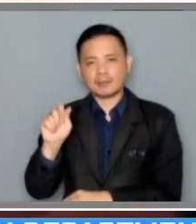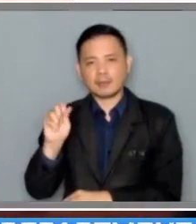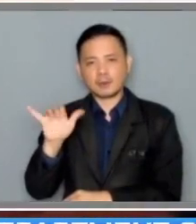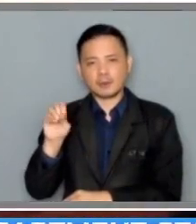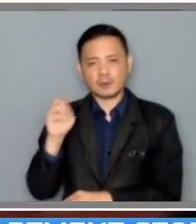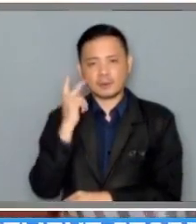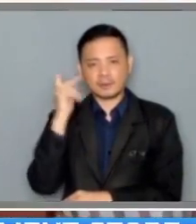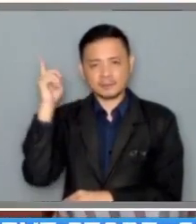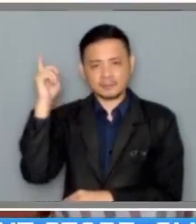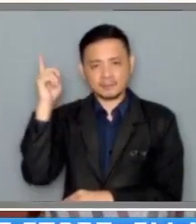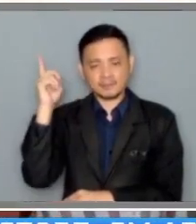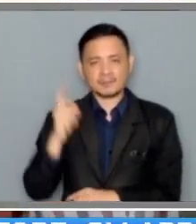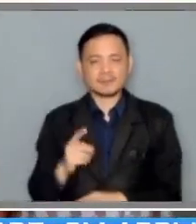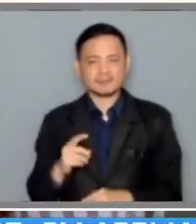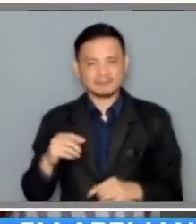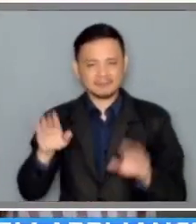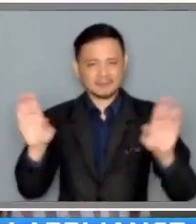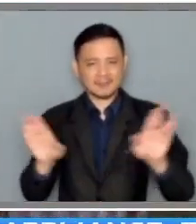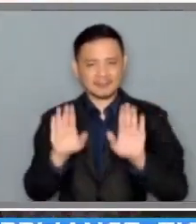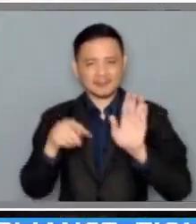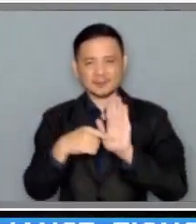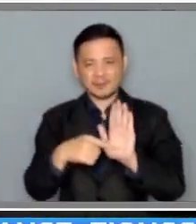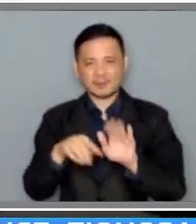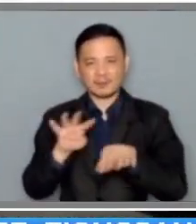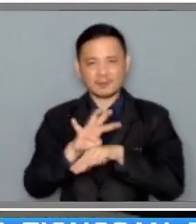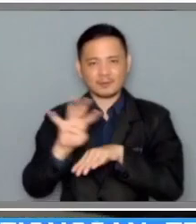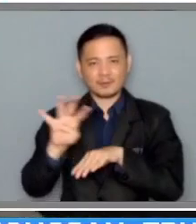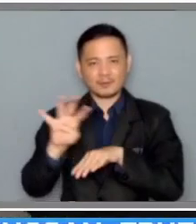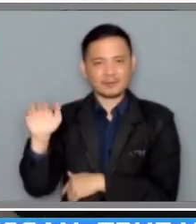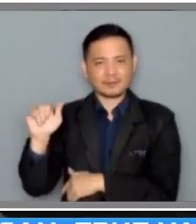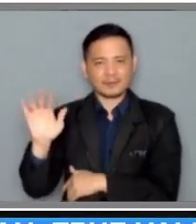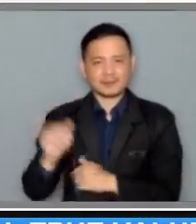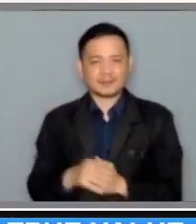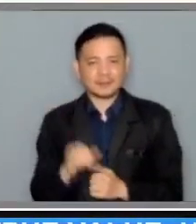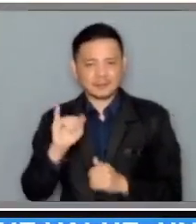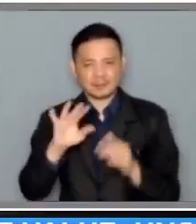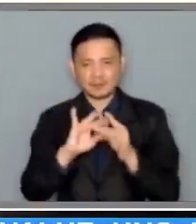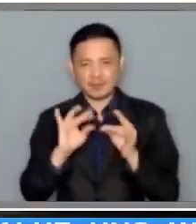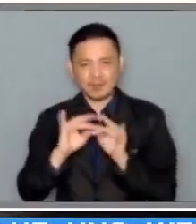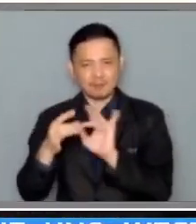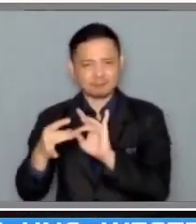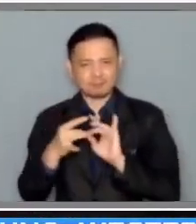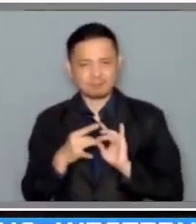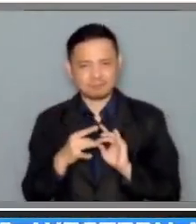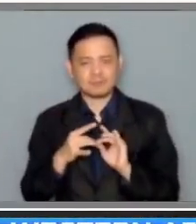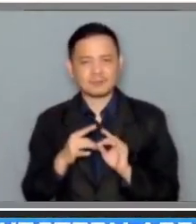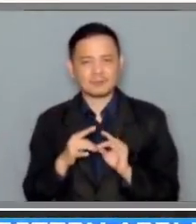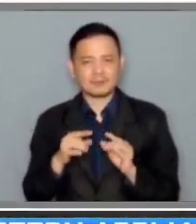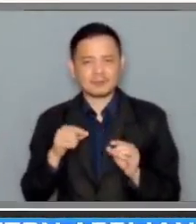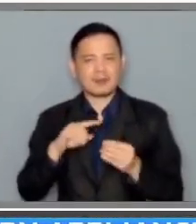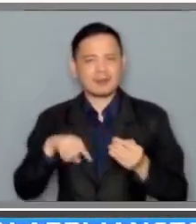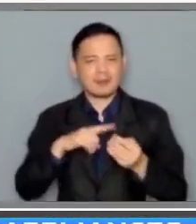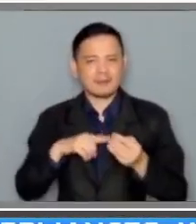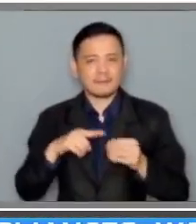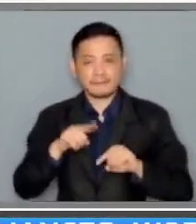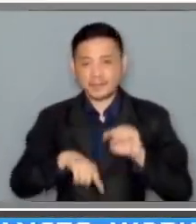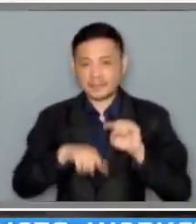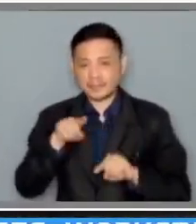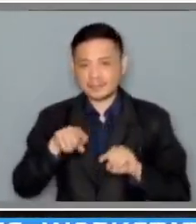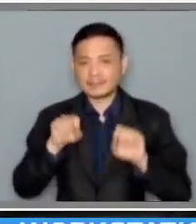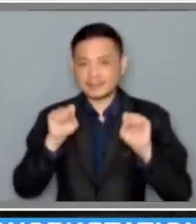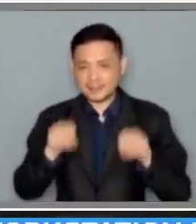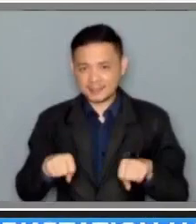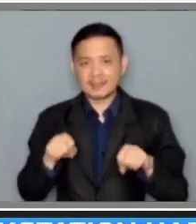Sunday, 4:15 p.m. Very relatable daw ang storya na tungkol sa magkaibigan na pwede ring